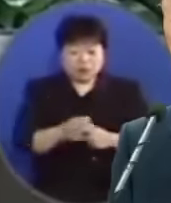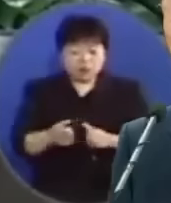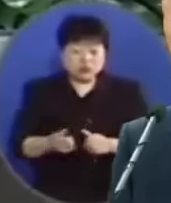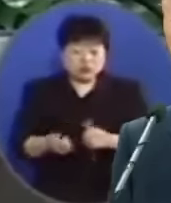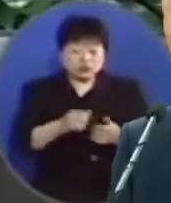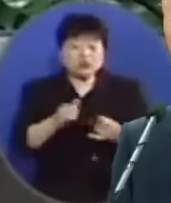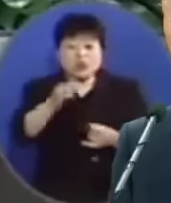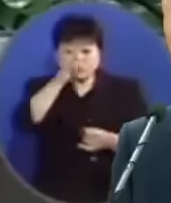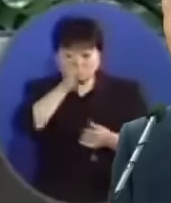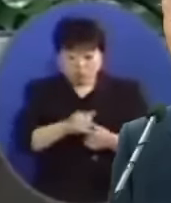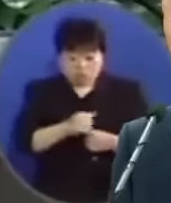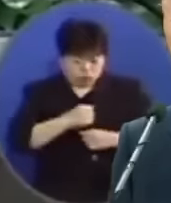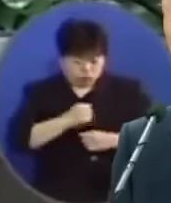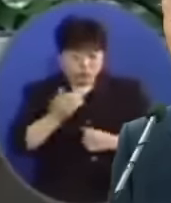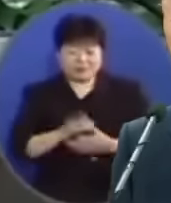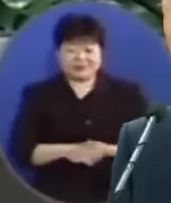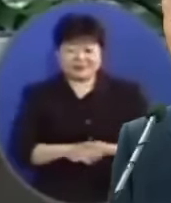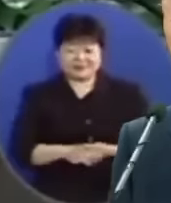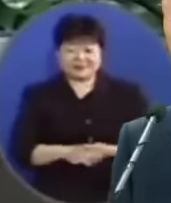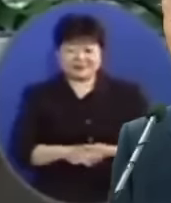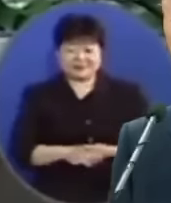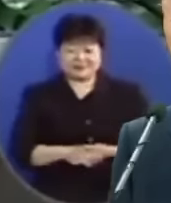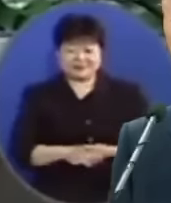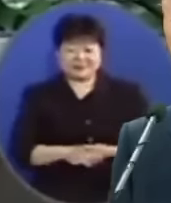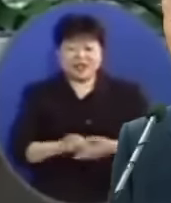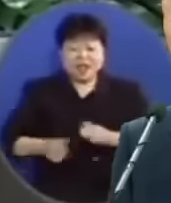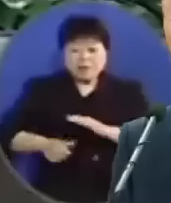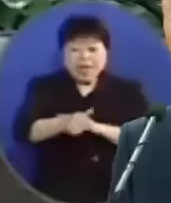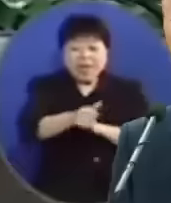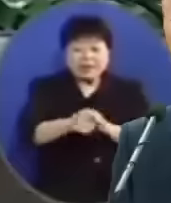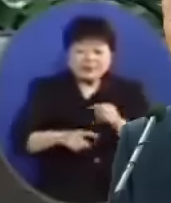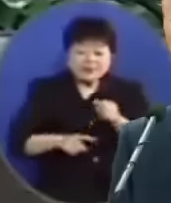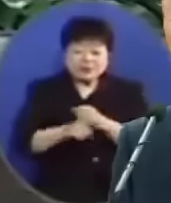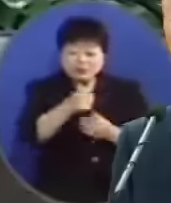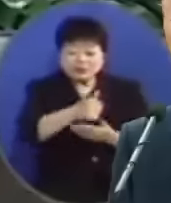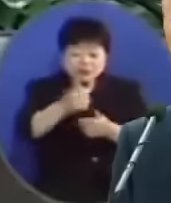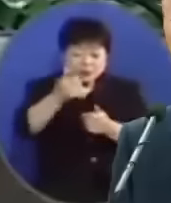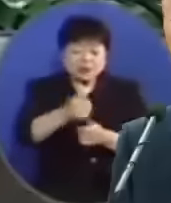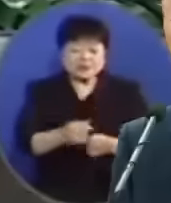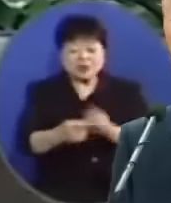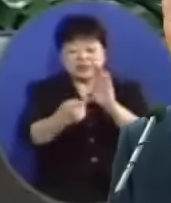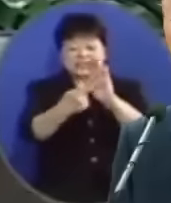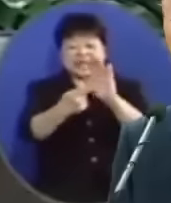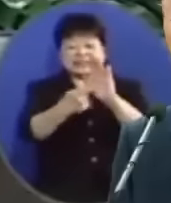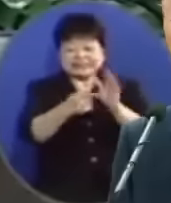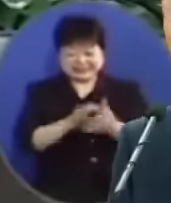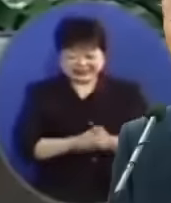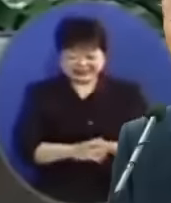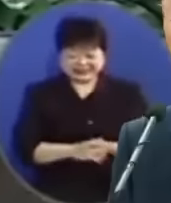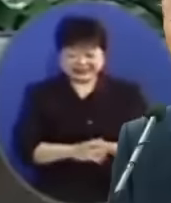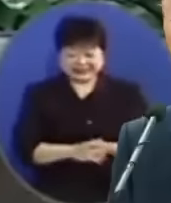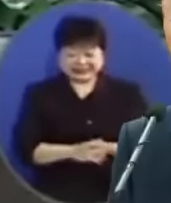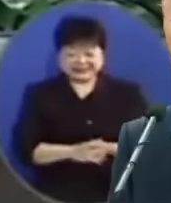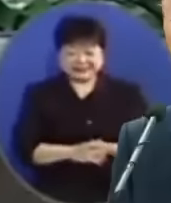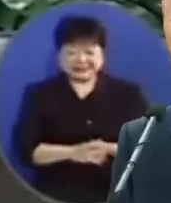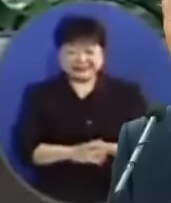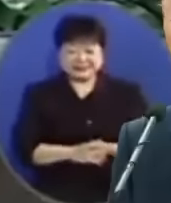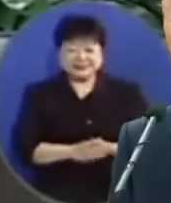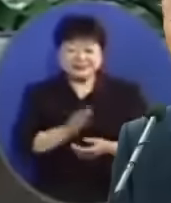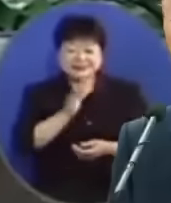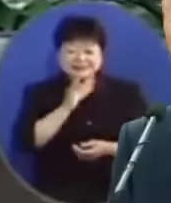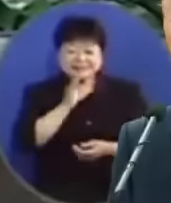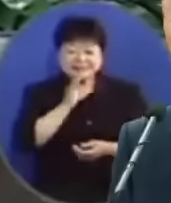꽤 많습니다. 여기에 뱀이라는 것은 주님께서 상징적으로 말한 것입니다. 상징적으로 말한